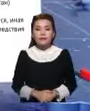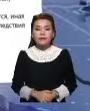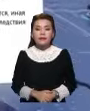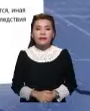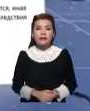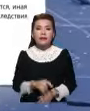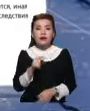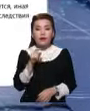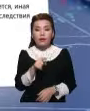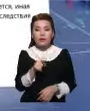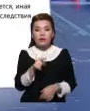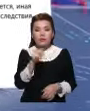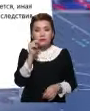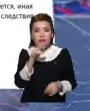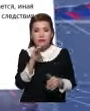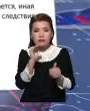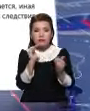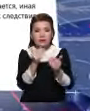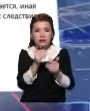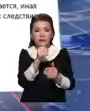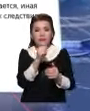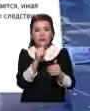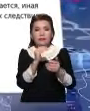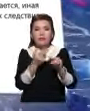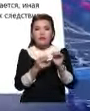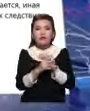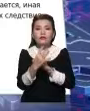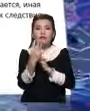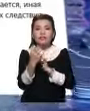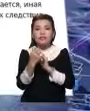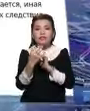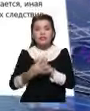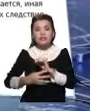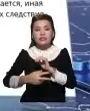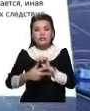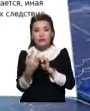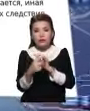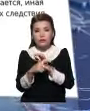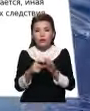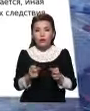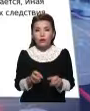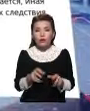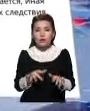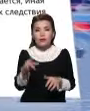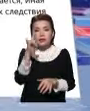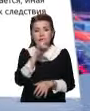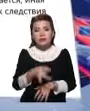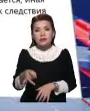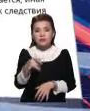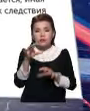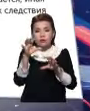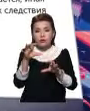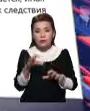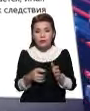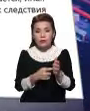Он подозревается в укрывательстве преступления по статье 432 Уголовного кодекса Республики Казахстан.